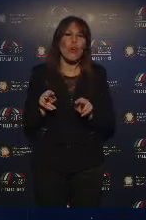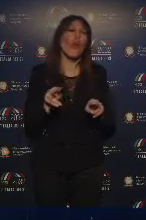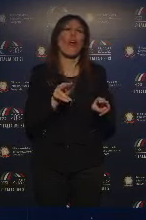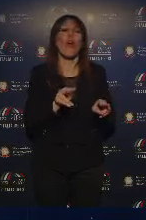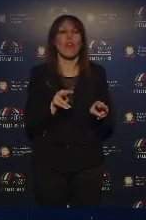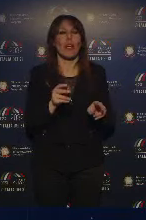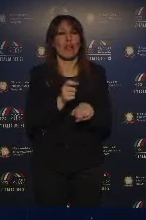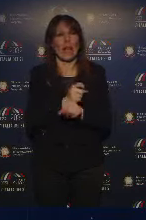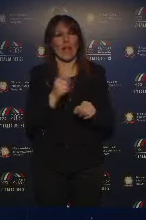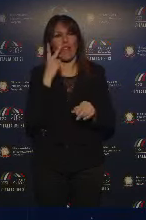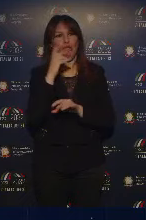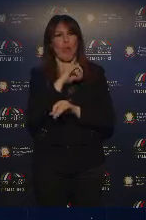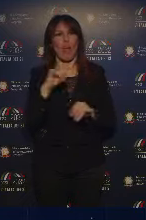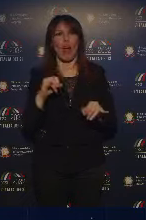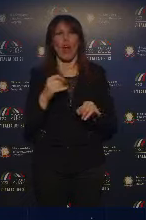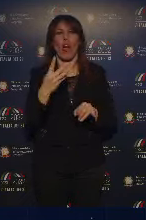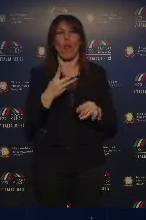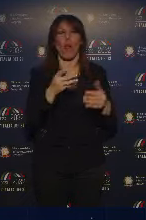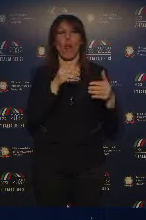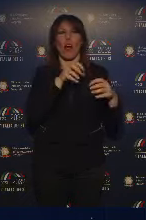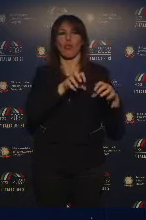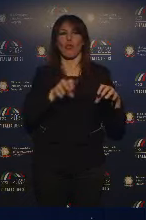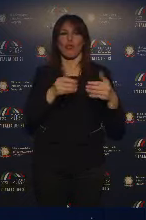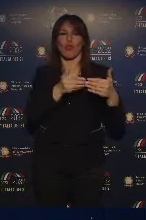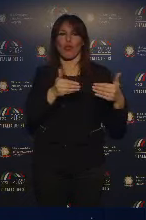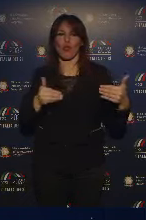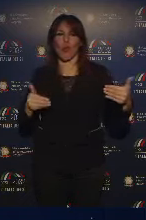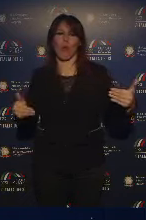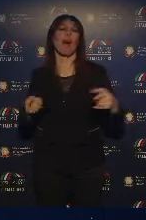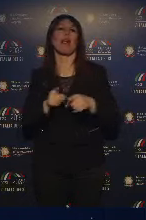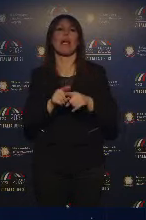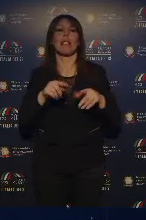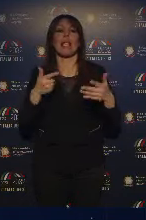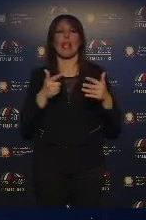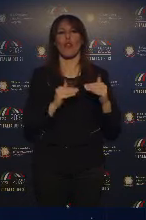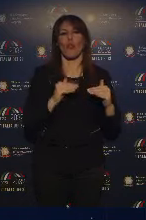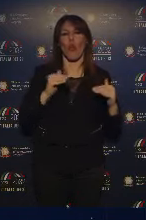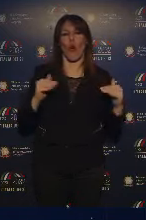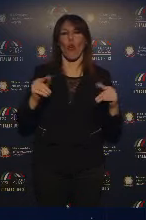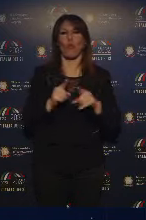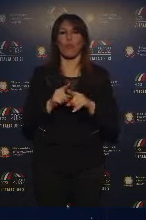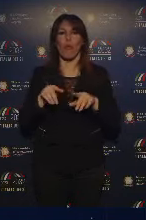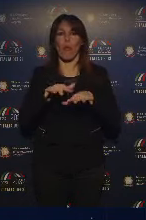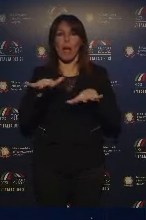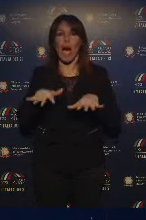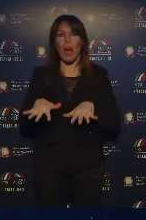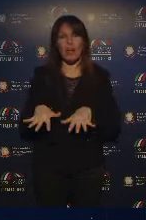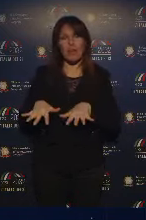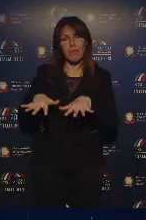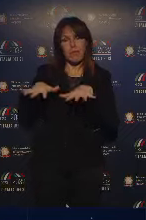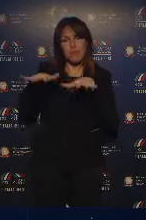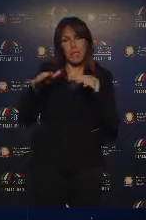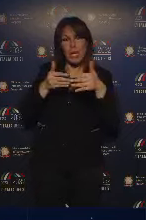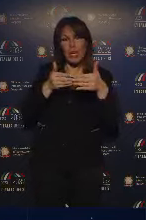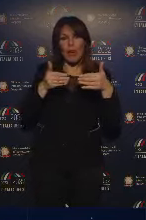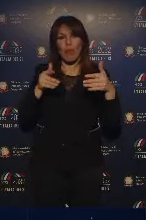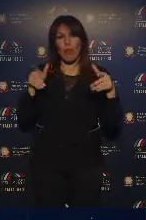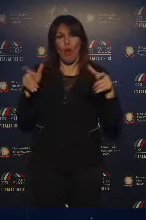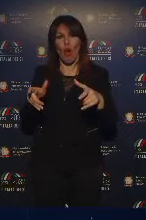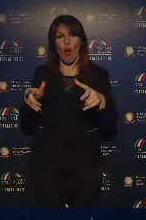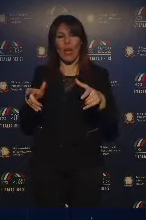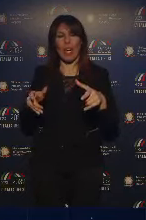barriere 78 paratie che fermano un innalzamento del livello del mare fino a 60